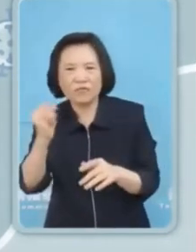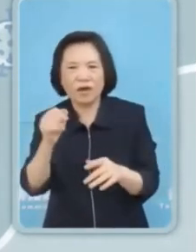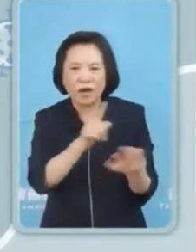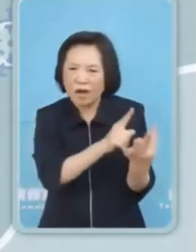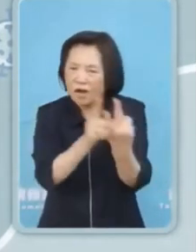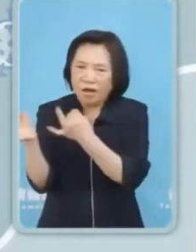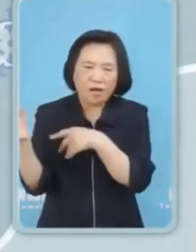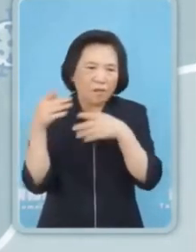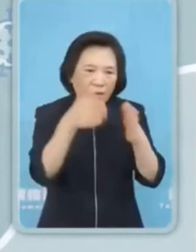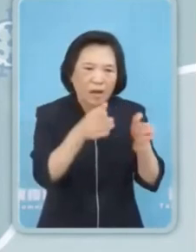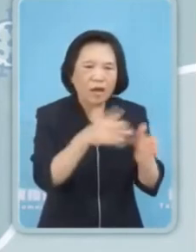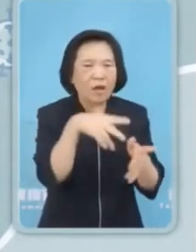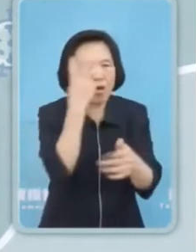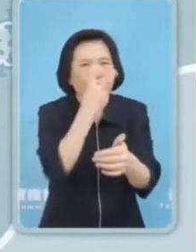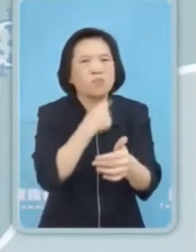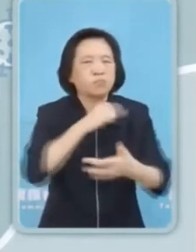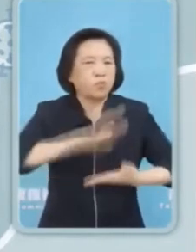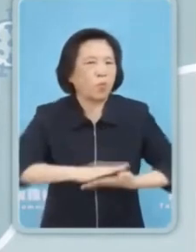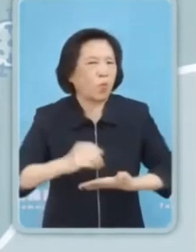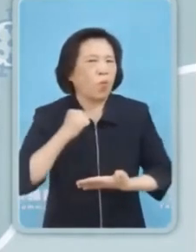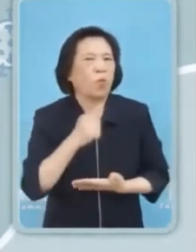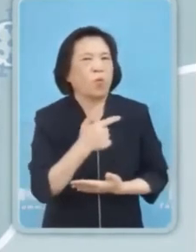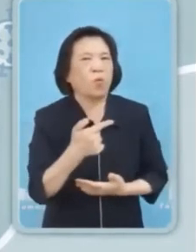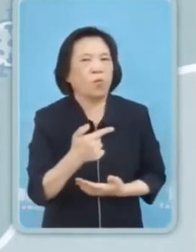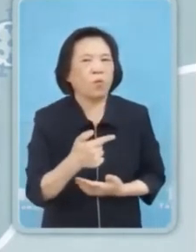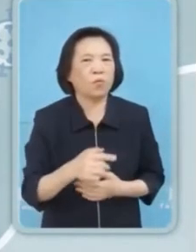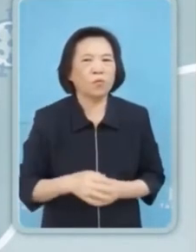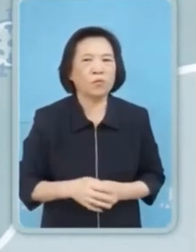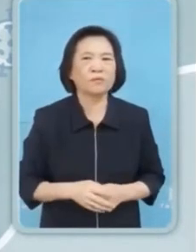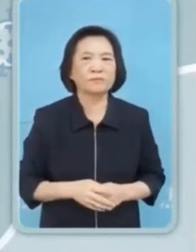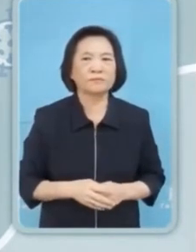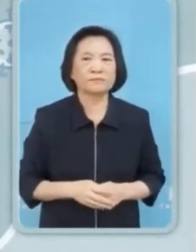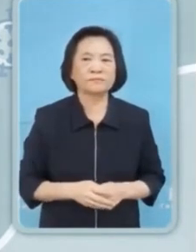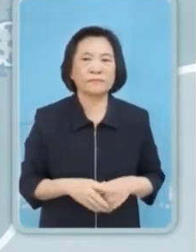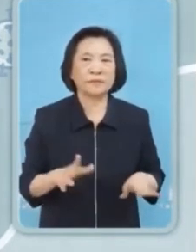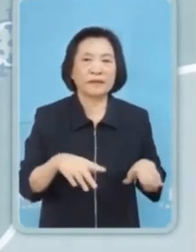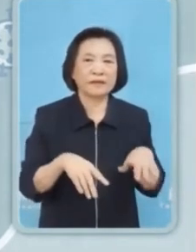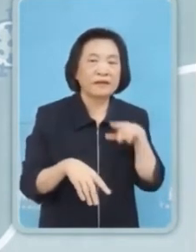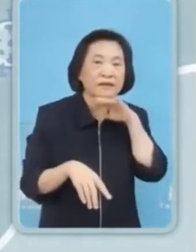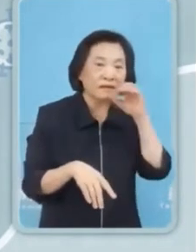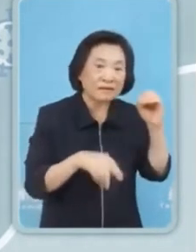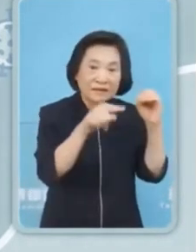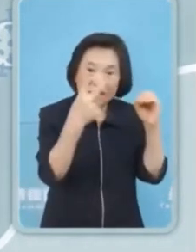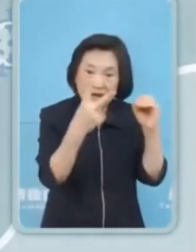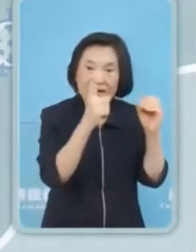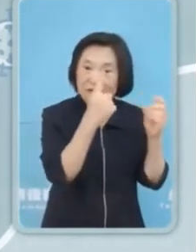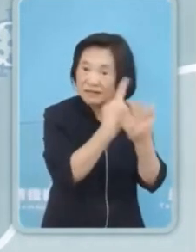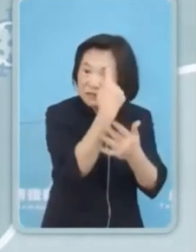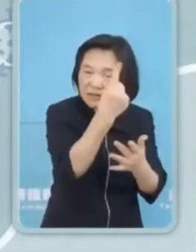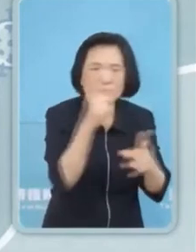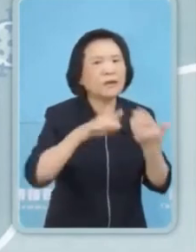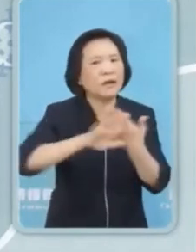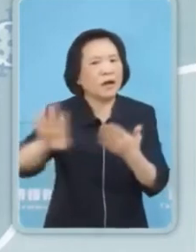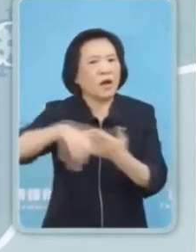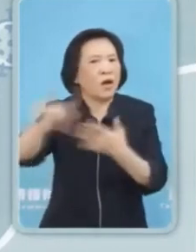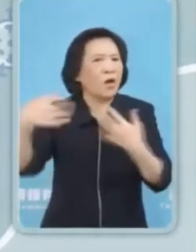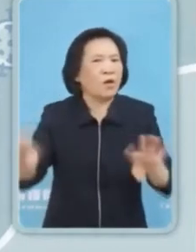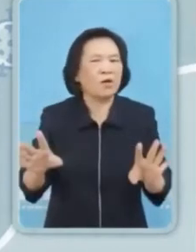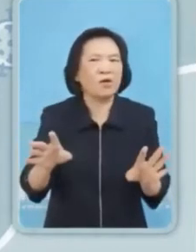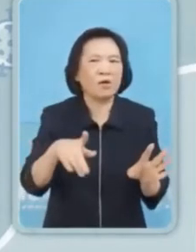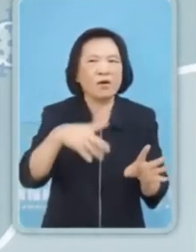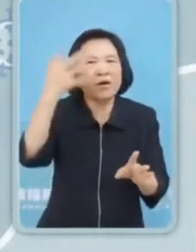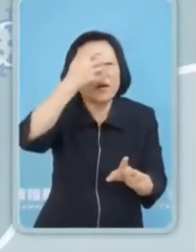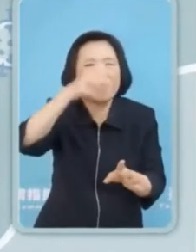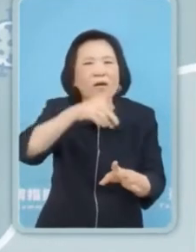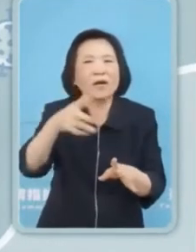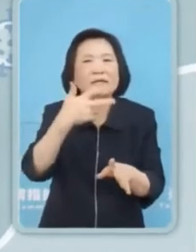面临到照顾压力的问题，好，所以我们也看到其实不只是这个0到2岁的托婴，那同时我们也看到这个长